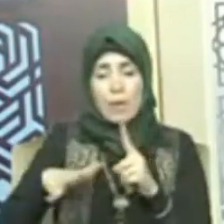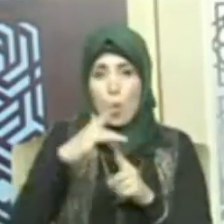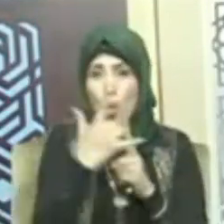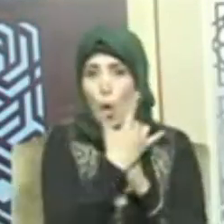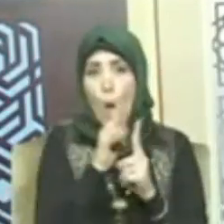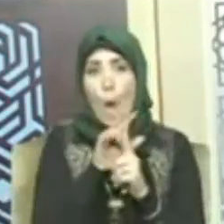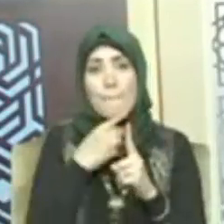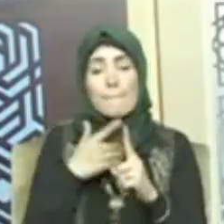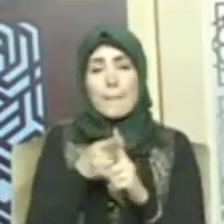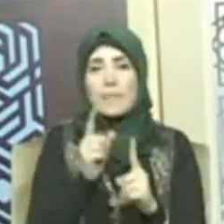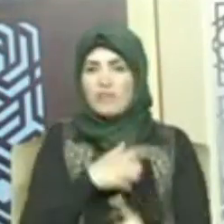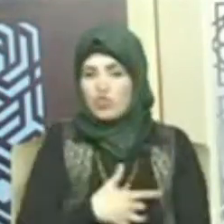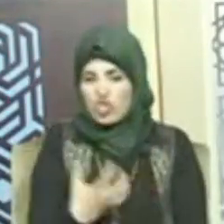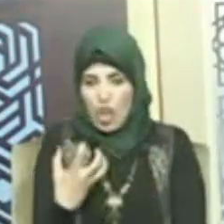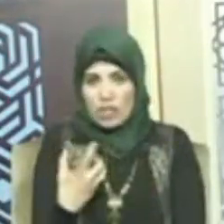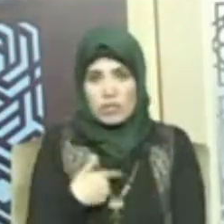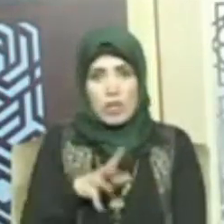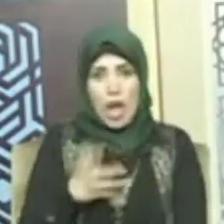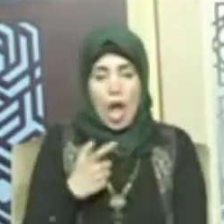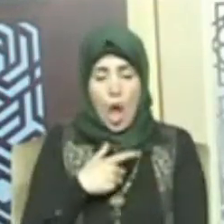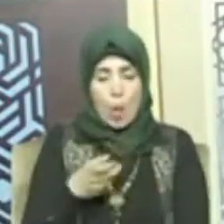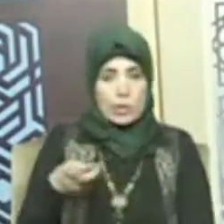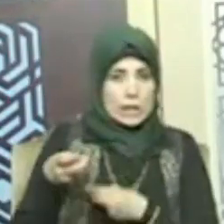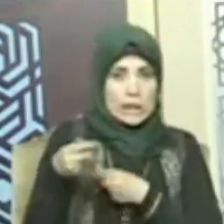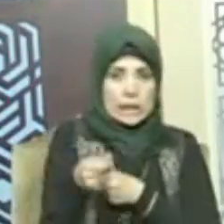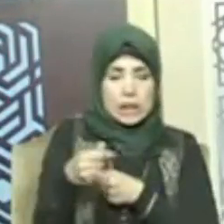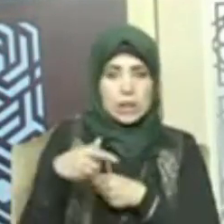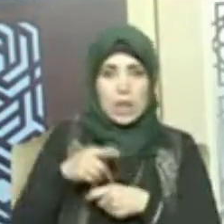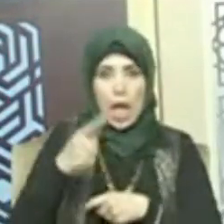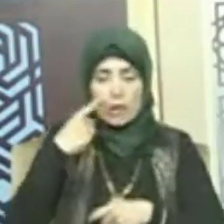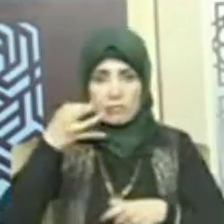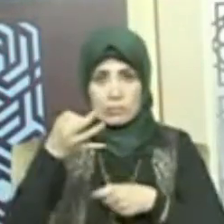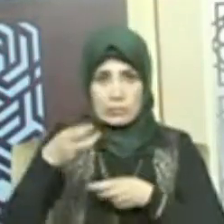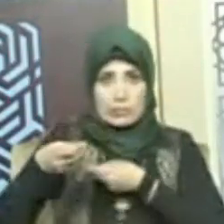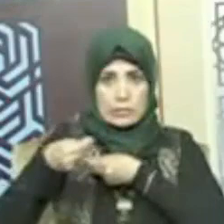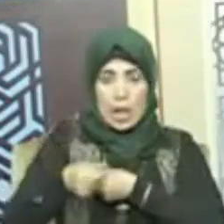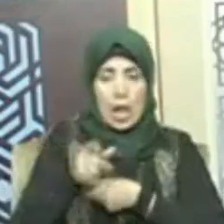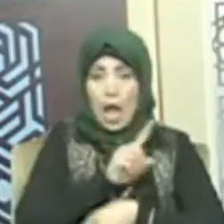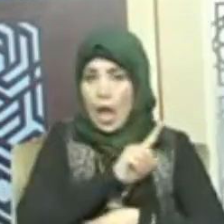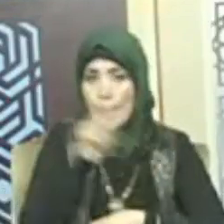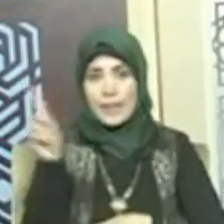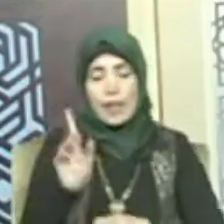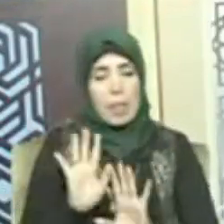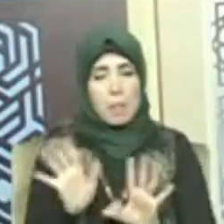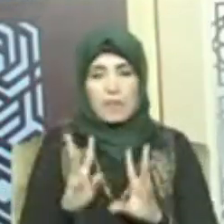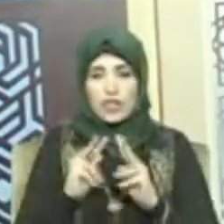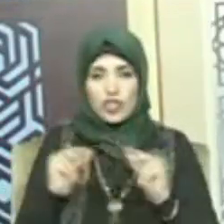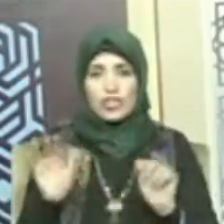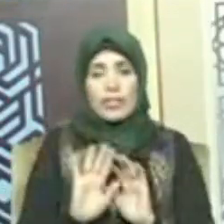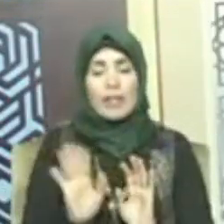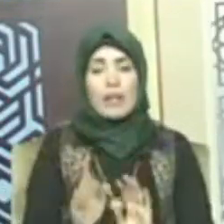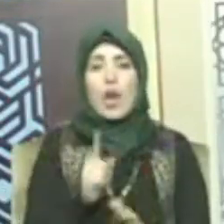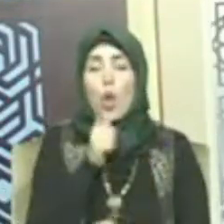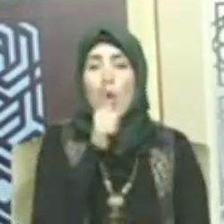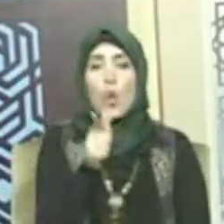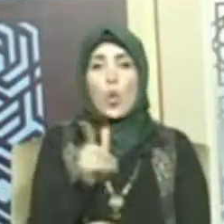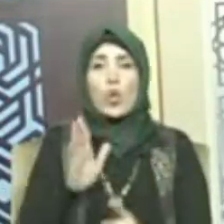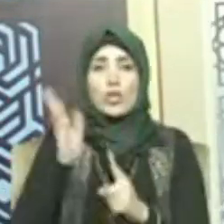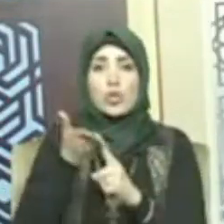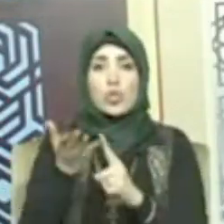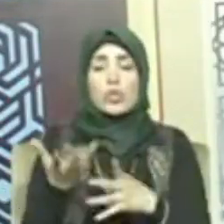ولا غليظ ولا جحام ولا متفحش. ويقول صلى الله عليه